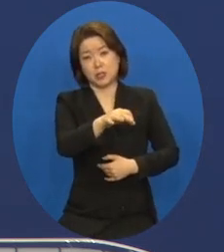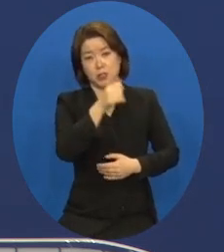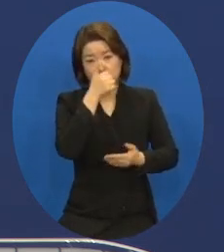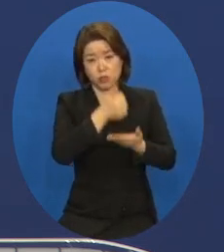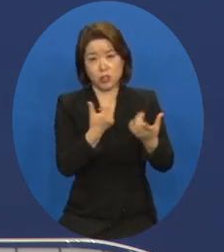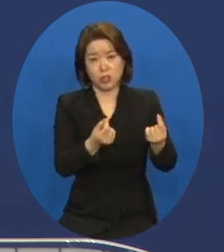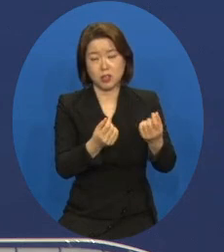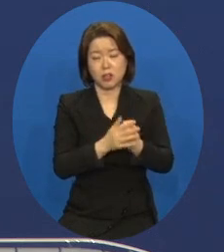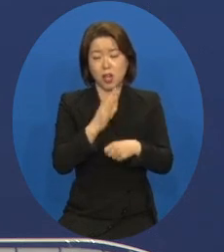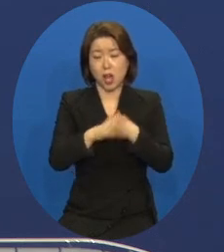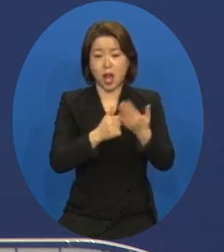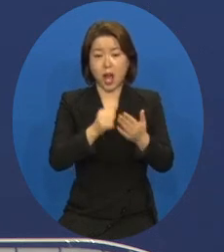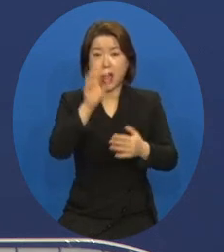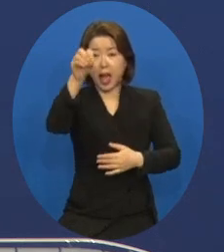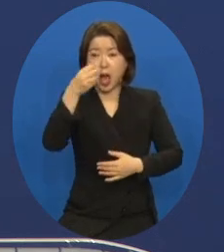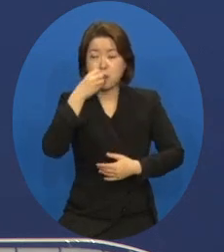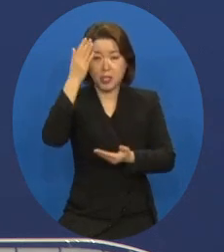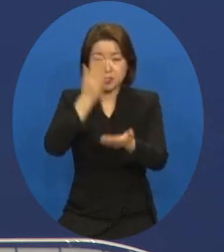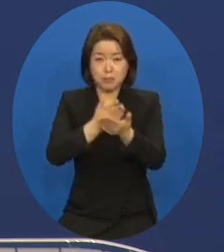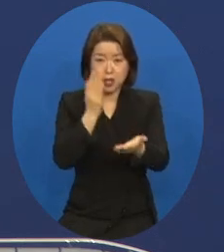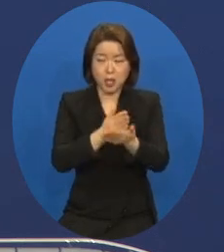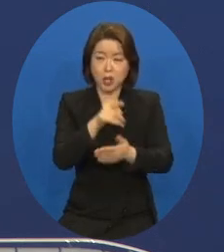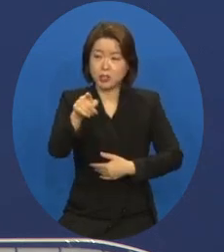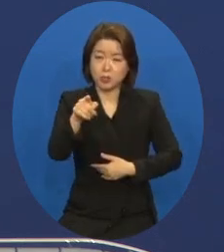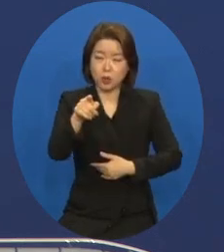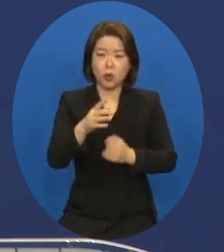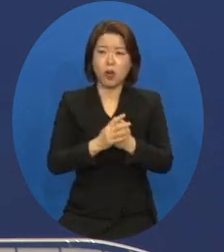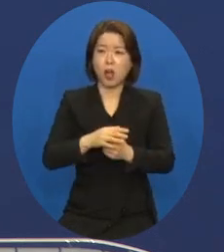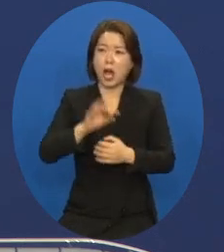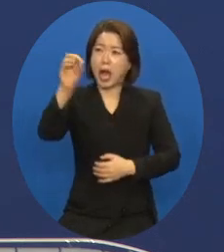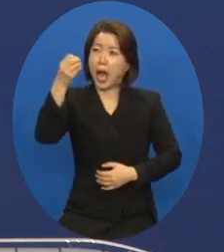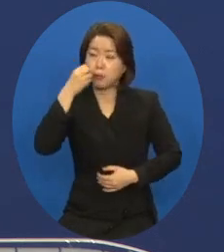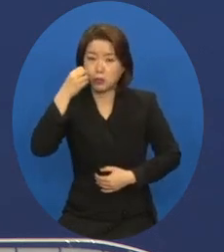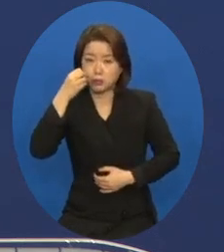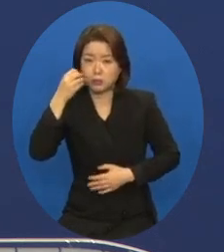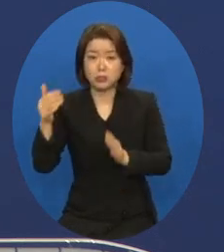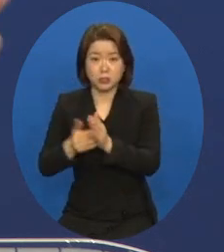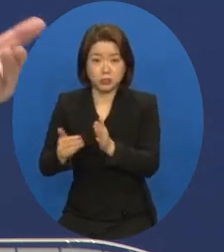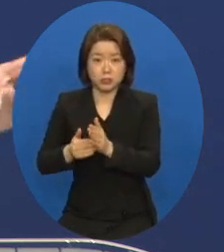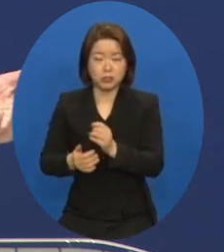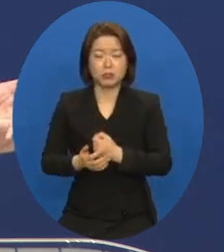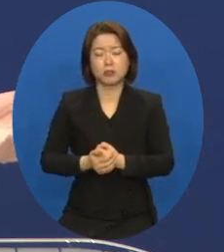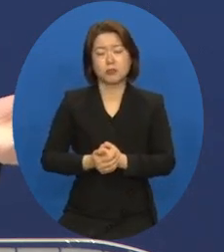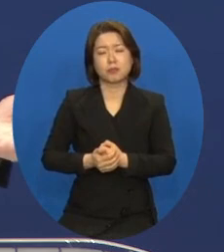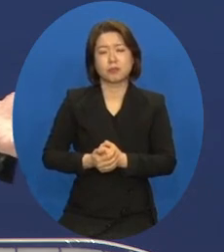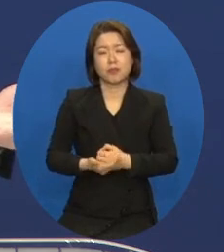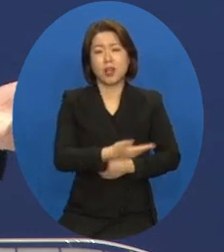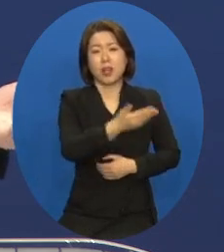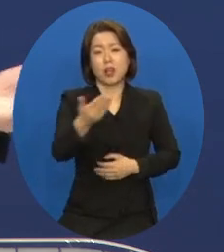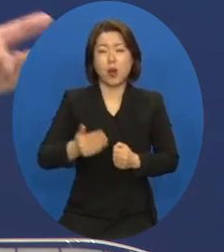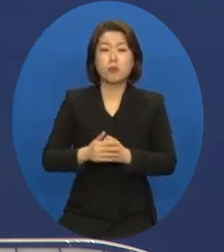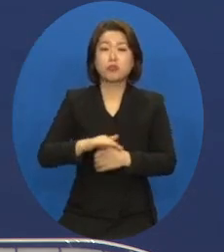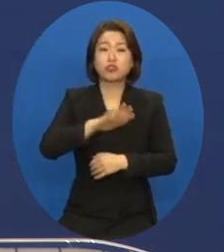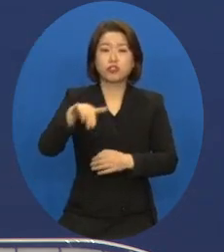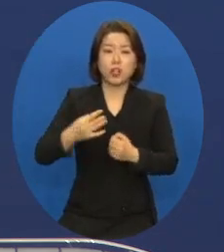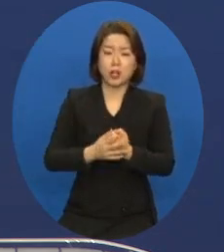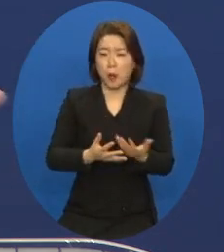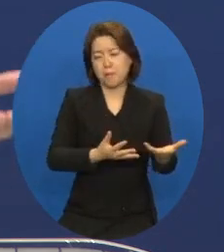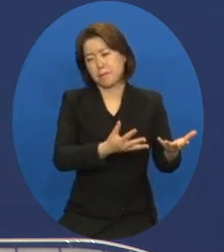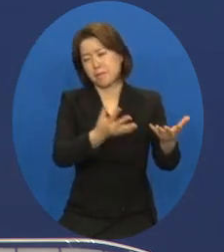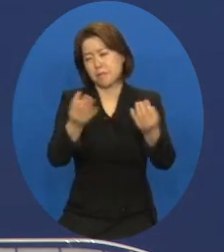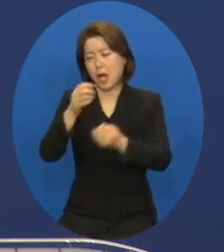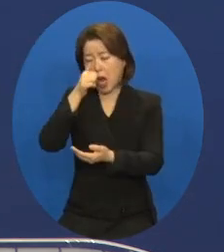따먹지 말라고 한 그 선악과를 따 먹은 것 아니 여러분 지금 우리에게 얼마나 많은